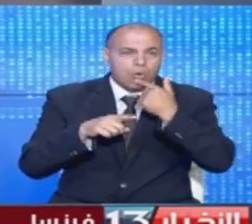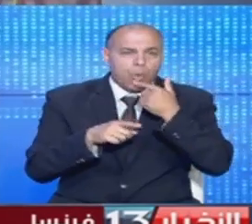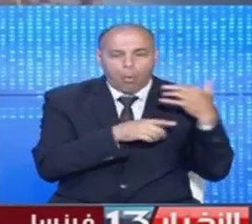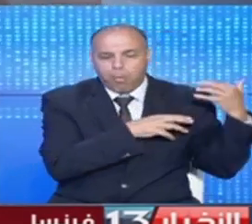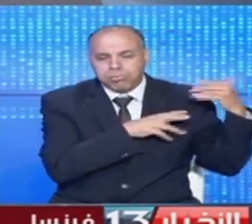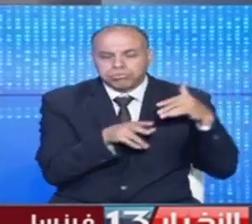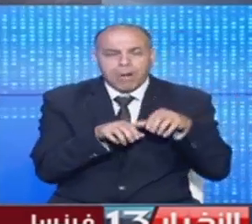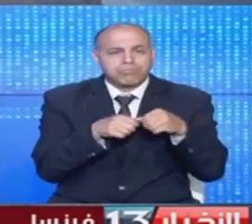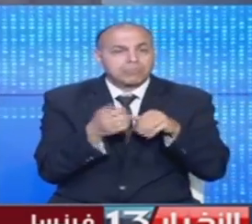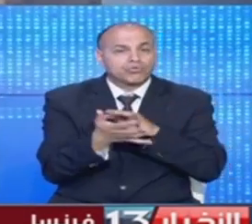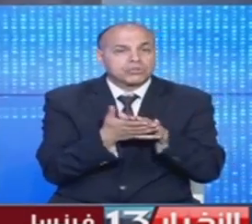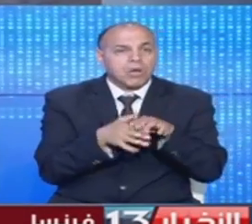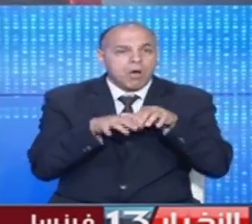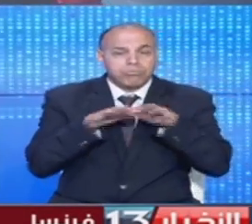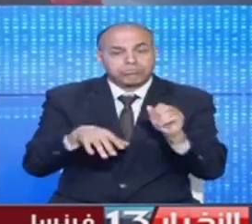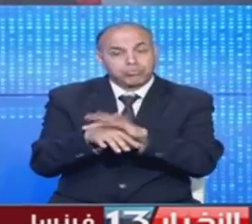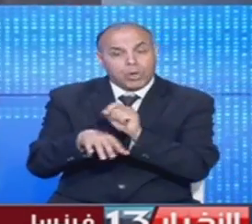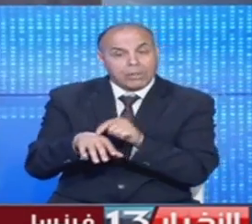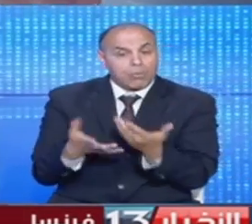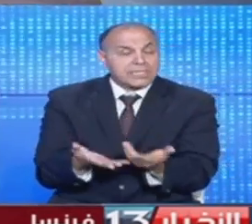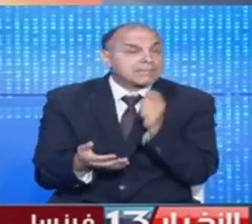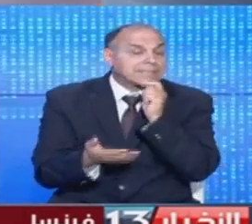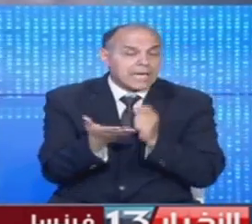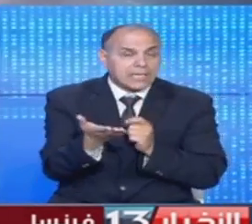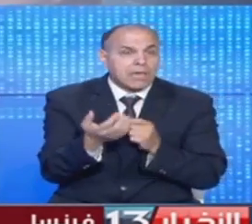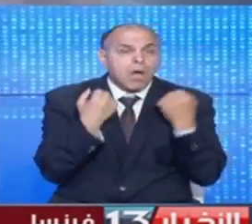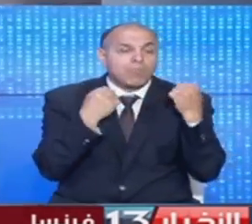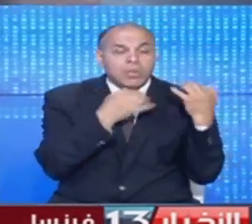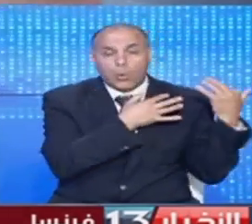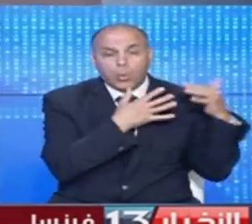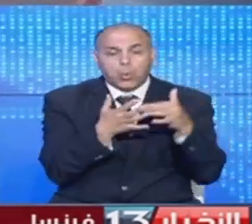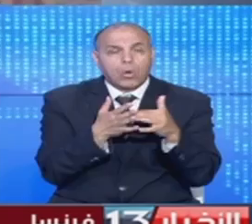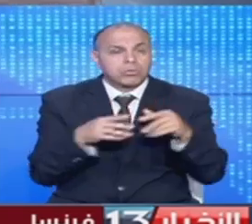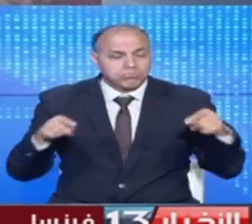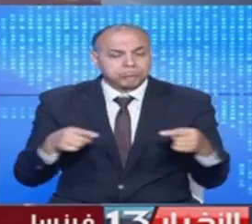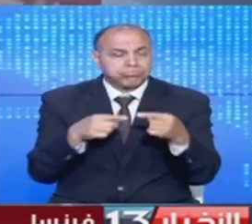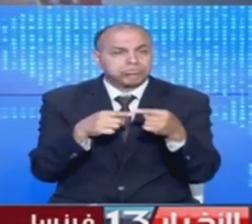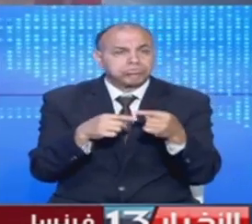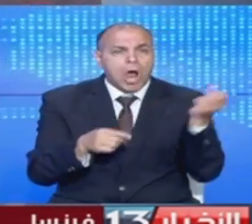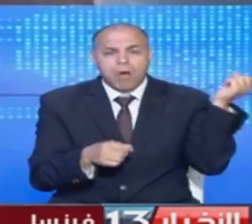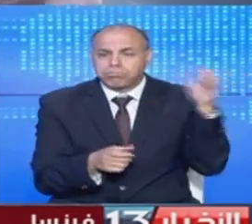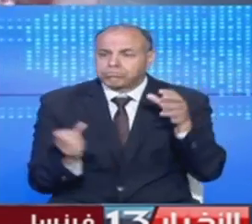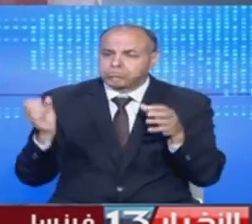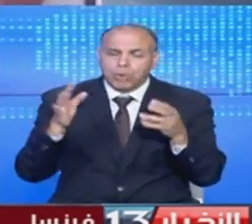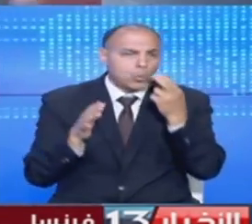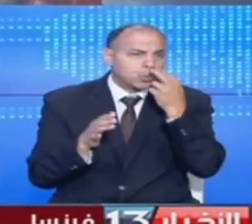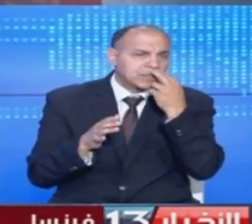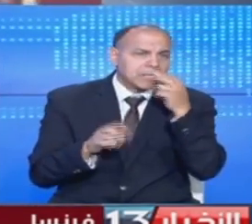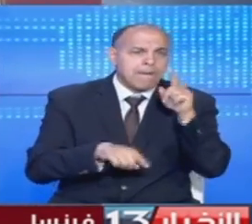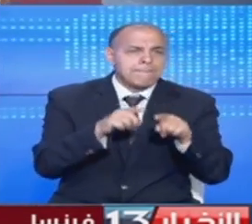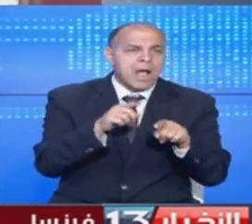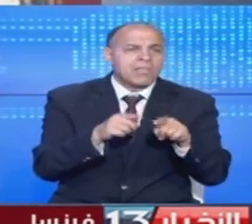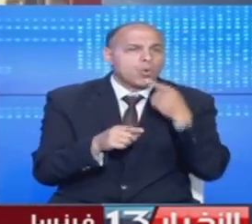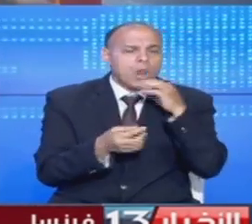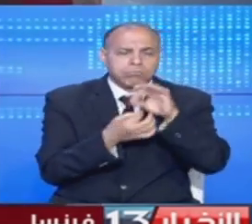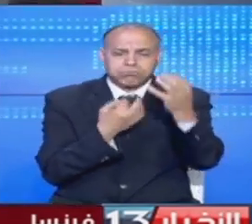الإخلال بالنظام وانتشار فيروس كورونا المستجد. المظاهرة تخللتها مواجهات وتراشق الحجارة وإشعال بعض